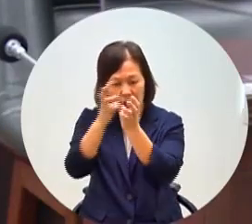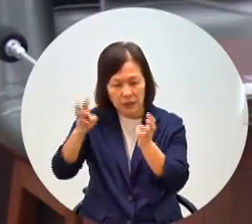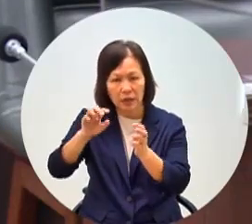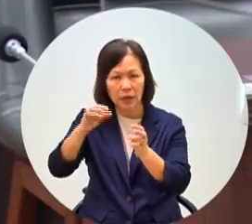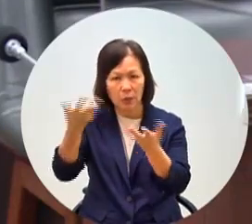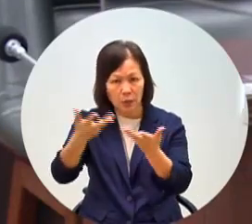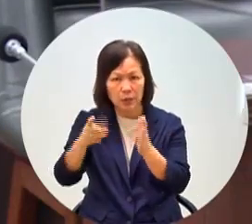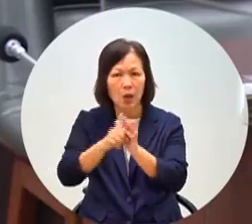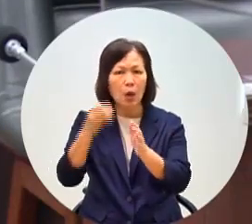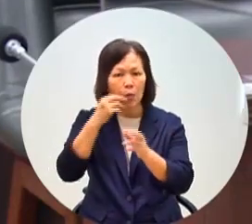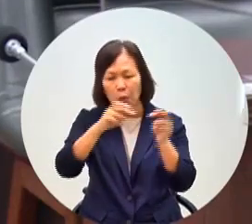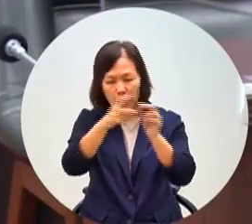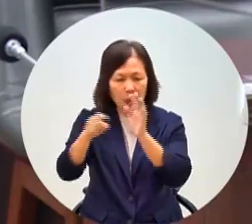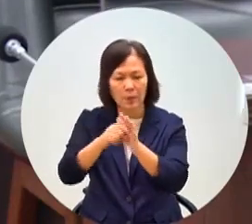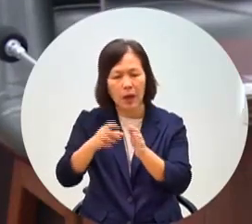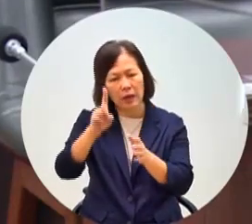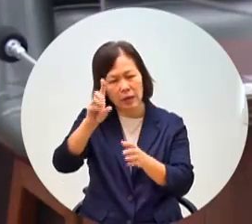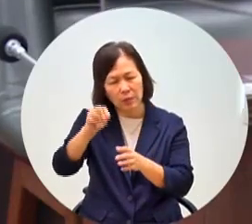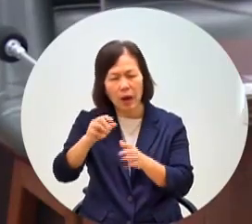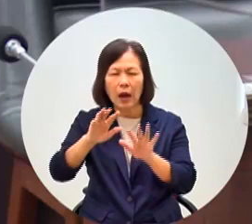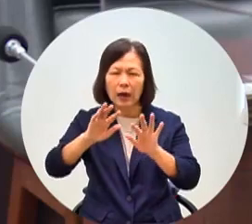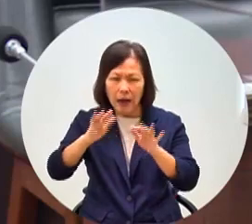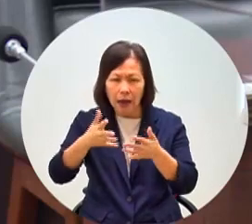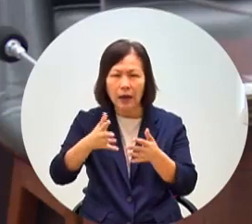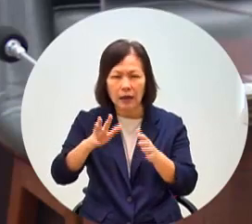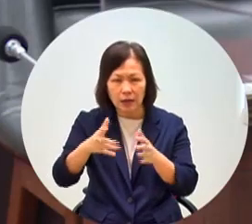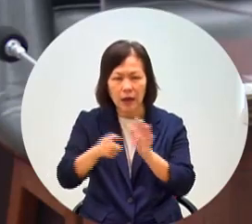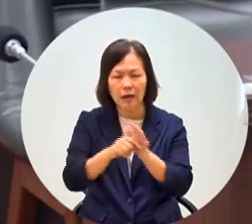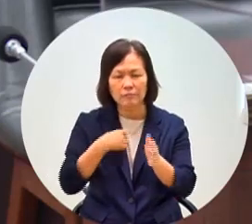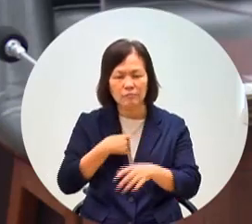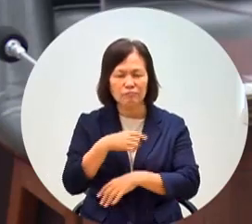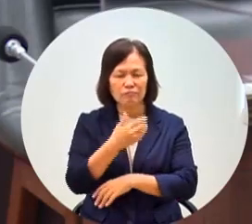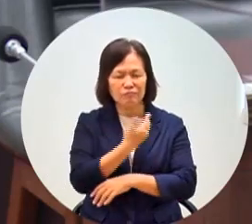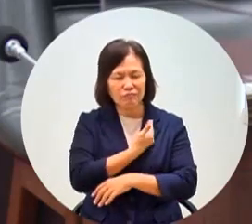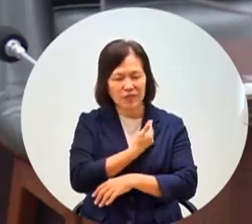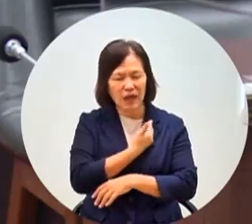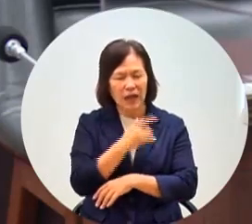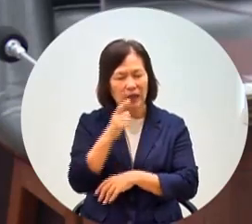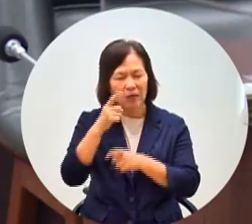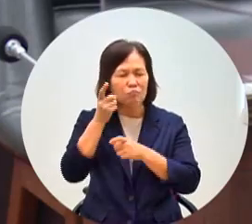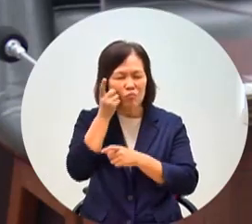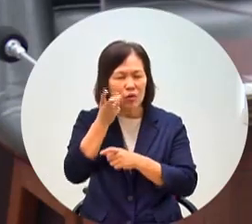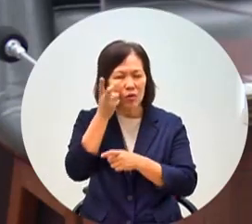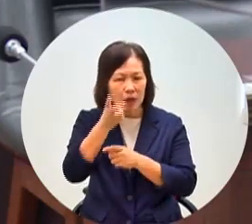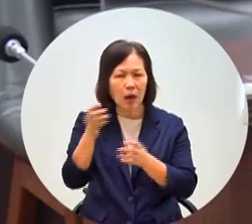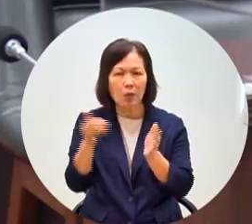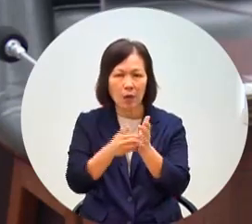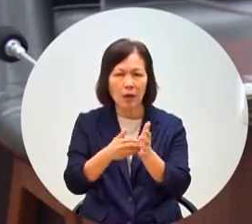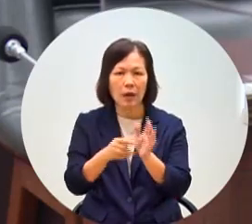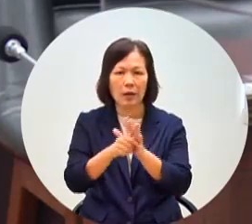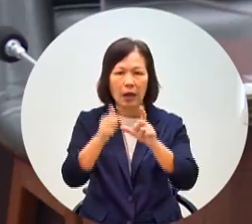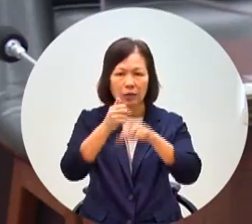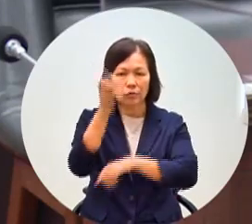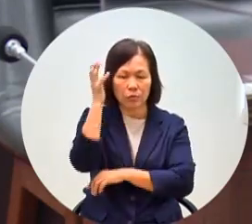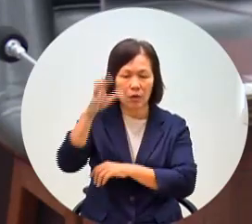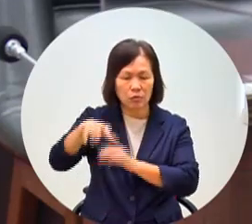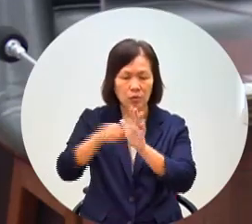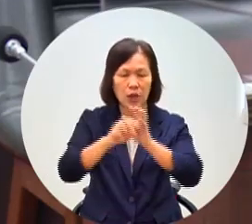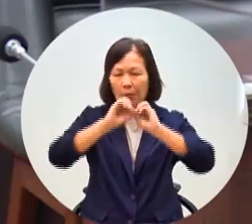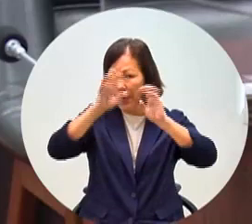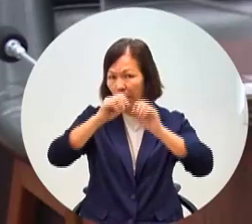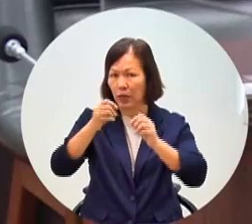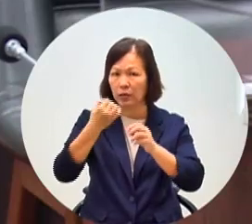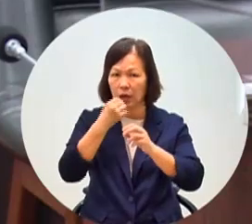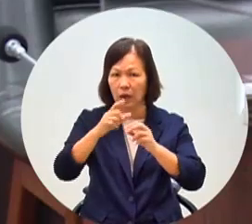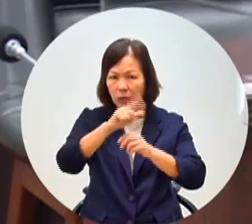实1万块你大概只能就是动几个位能够位用，所以我们现在变成区公所连广播器的维修都没有